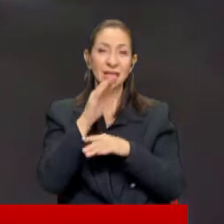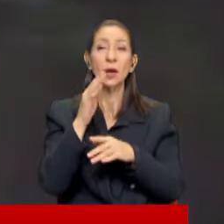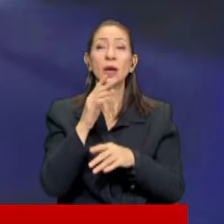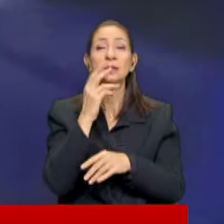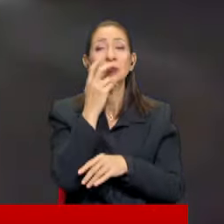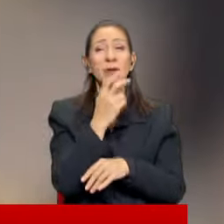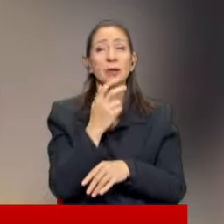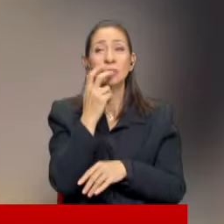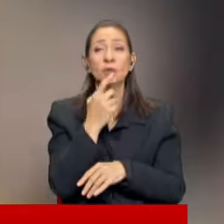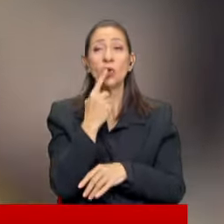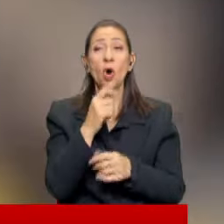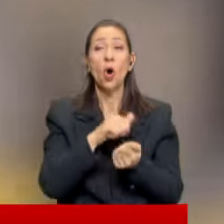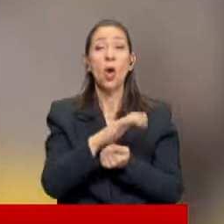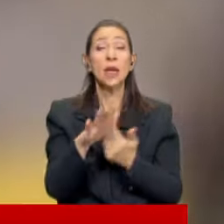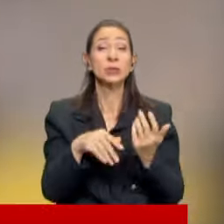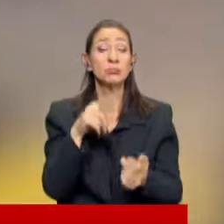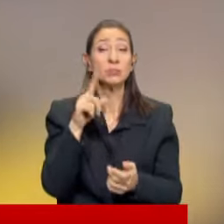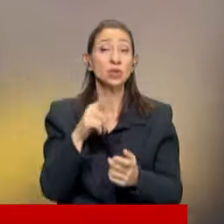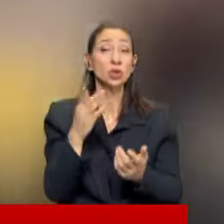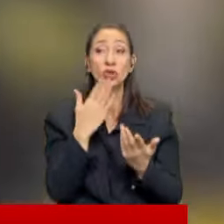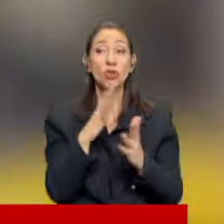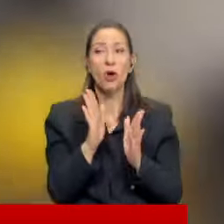mırıldanarak söylediği gibi olaysız bir günümüz yok.